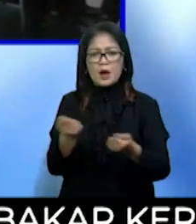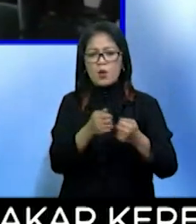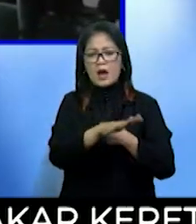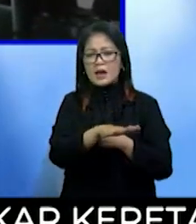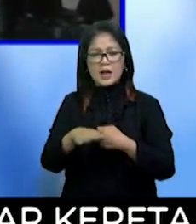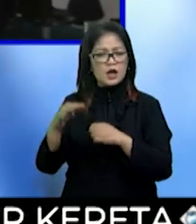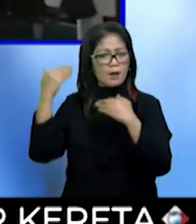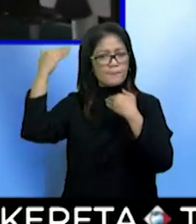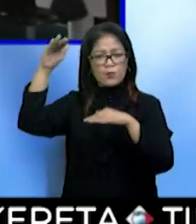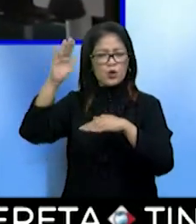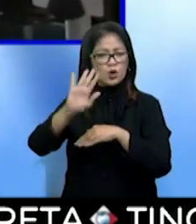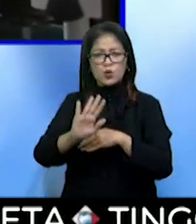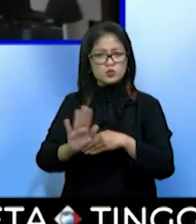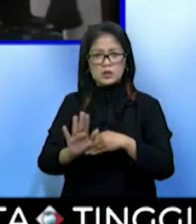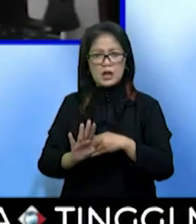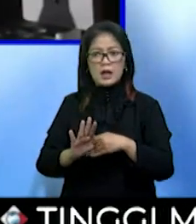ataupun juga melakukan